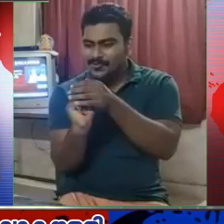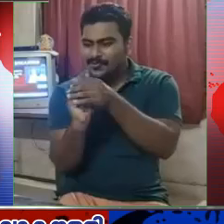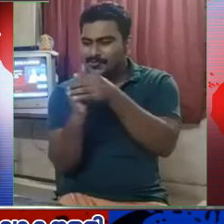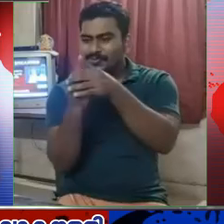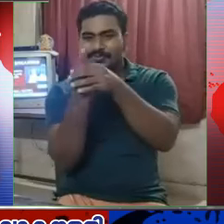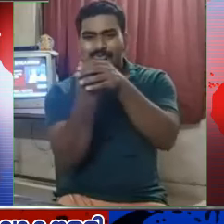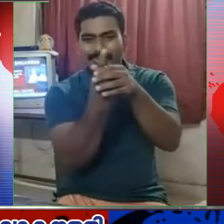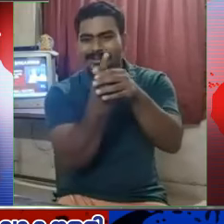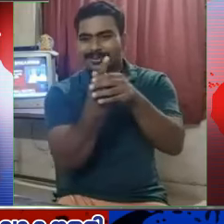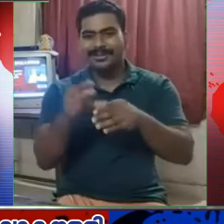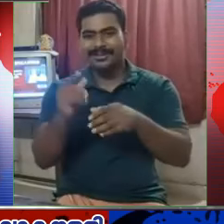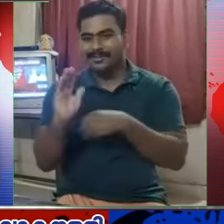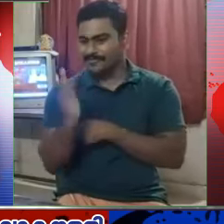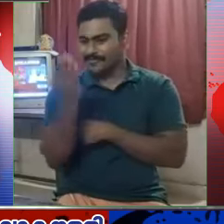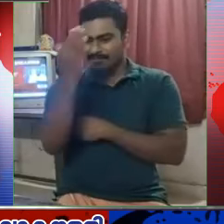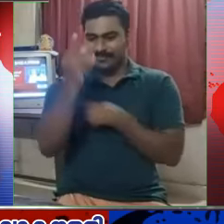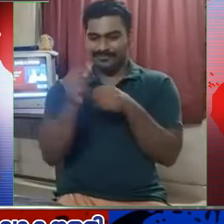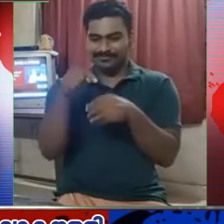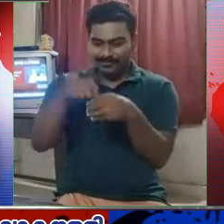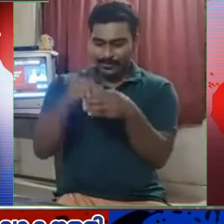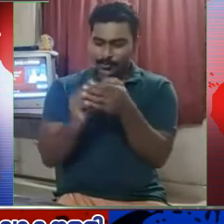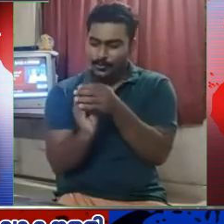നേരത്തെ നമ്മളൊരു തീരുമാനമെടുത്തതാണ്